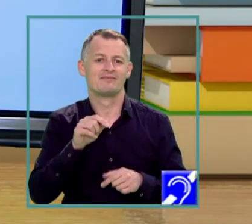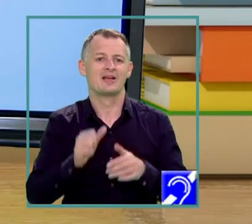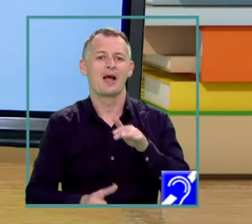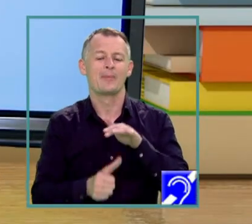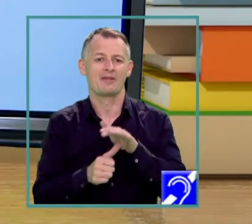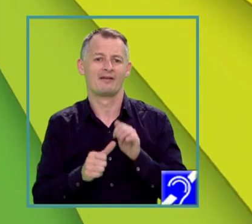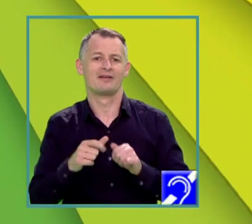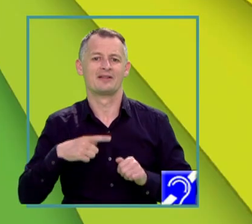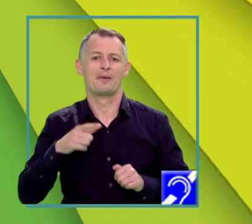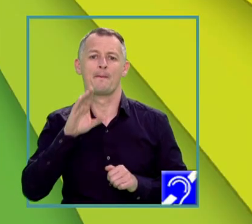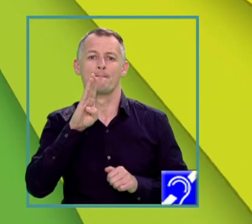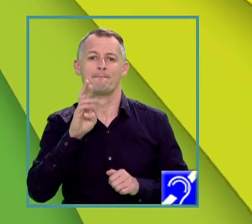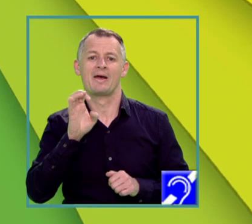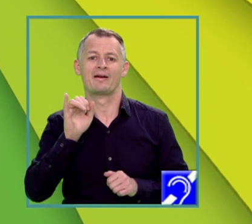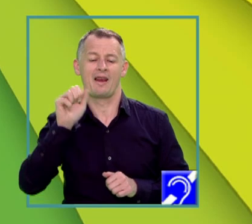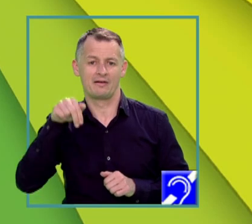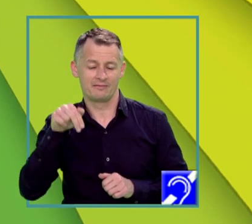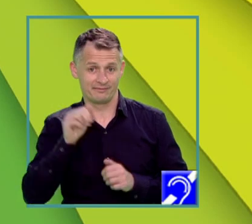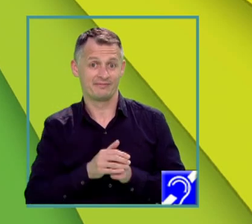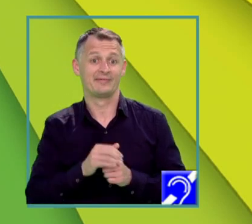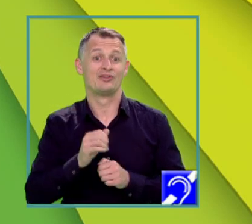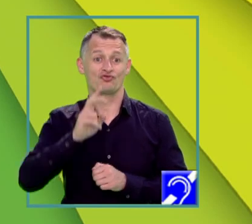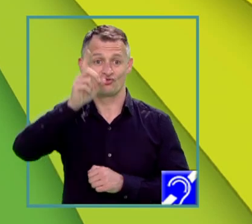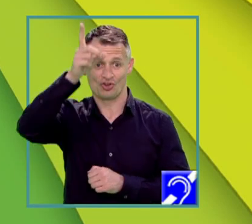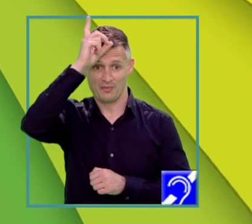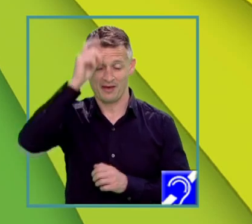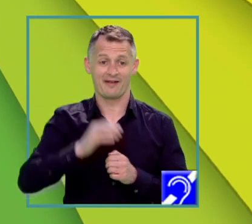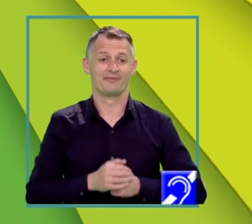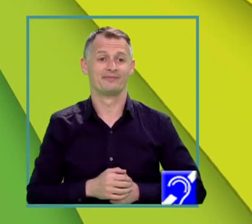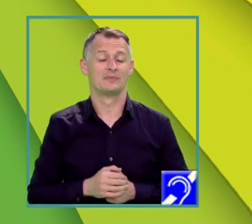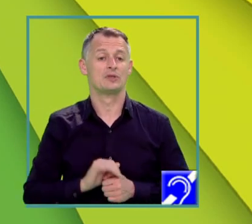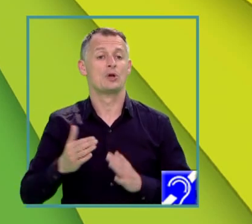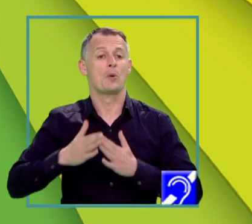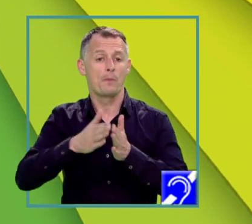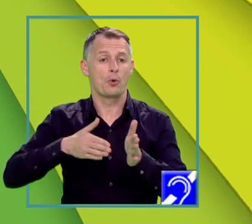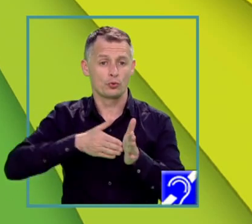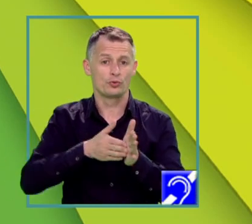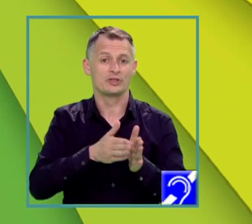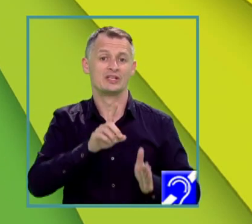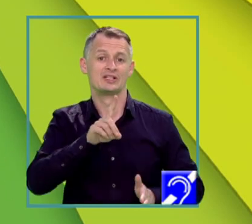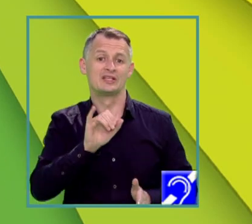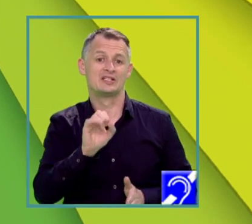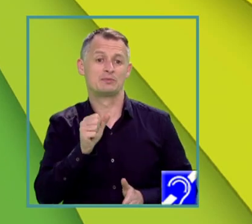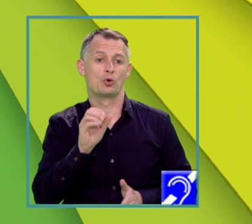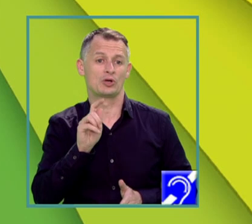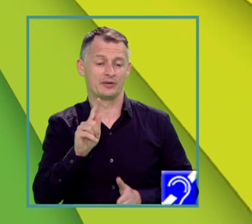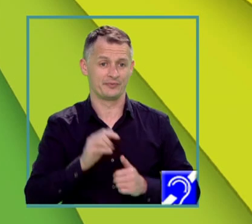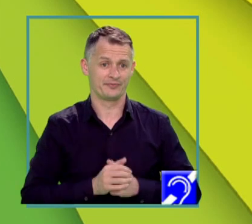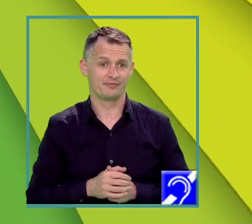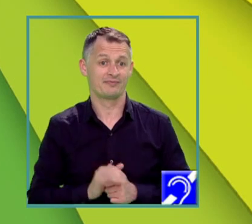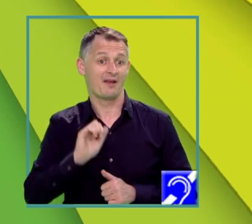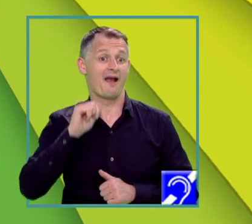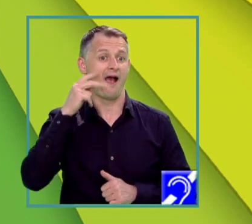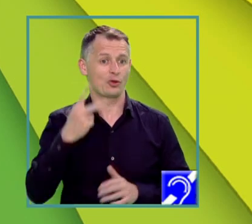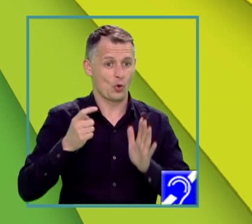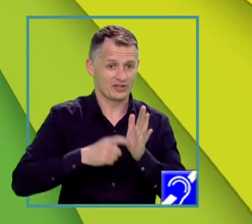despre Germania răspunsul nostru este fluviul Rin iar portul se numește în Duisburg a doua cerință este atent să prezentați